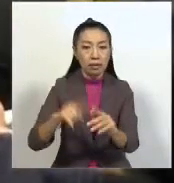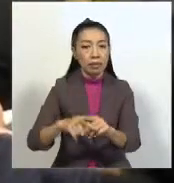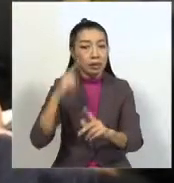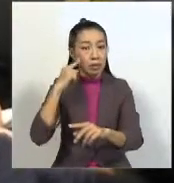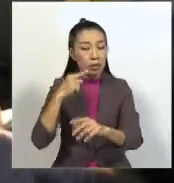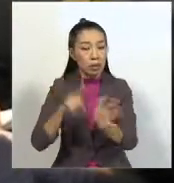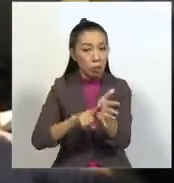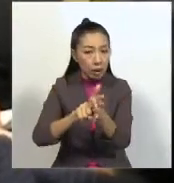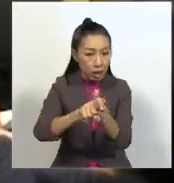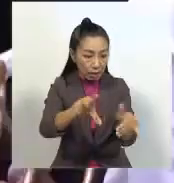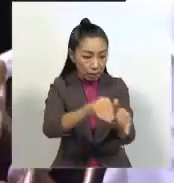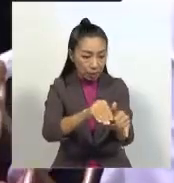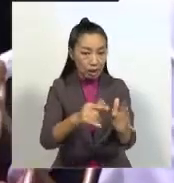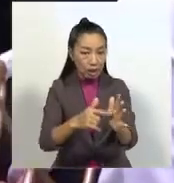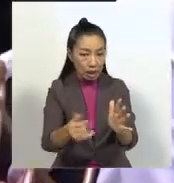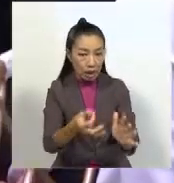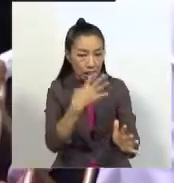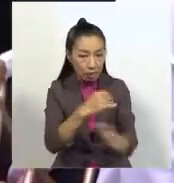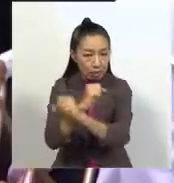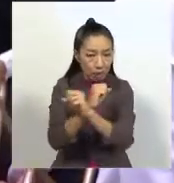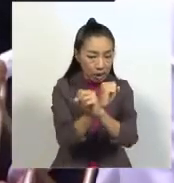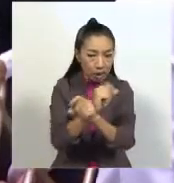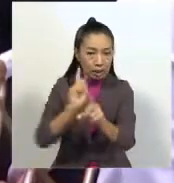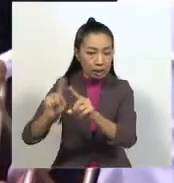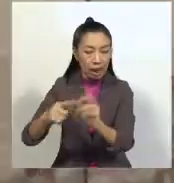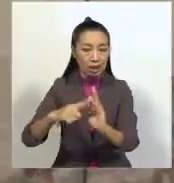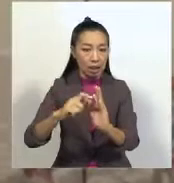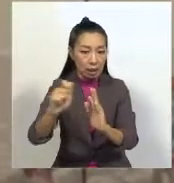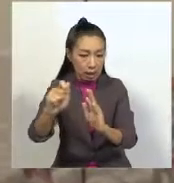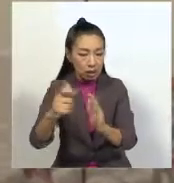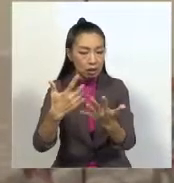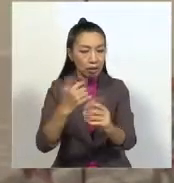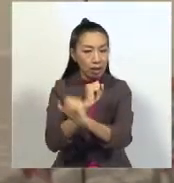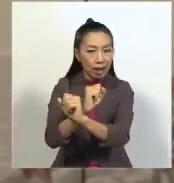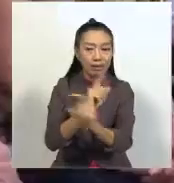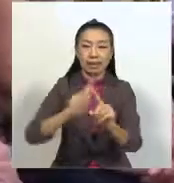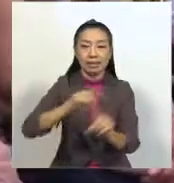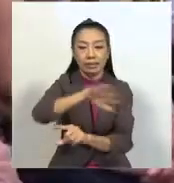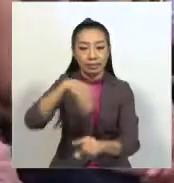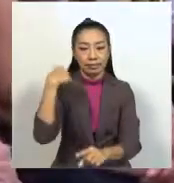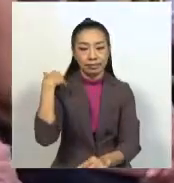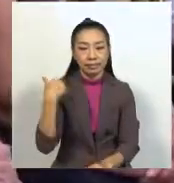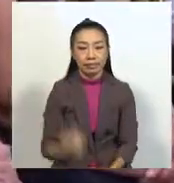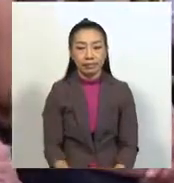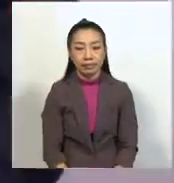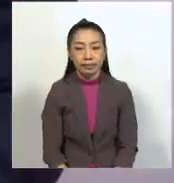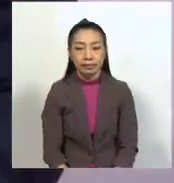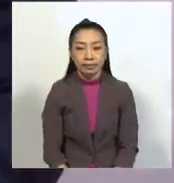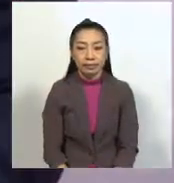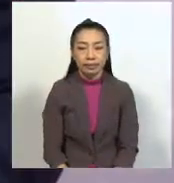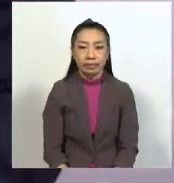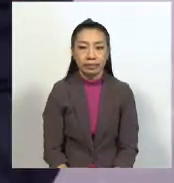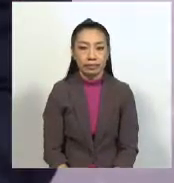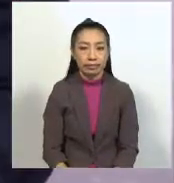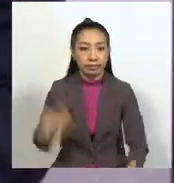ผัสเชื้อกับผู้ป่วยกับผู้ที่มีความเสี่ยงเป็นโรคเอสด้วยค่ะฟังเสียงท่านนายกกันหน่อยค่ะ 5ปีที่